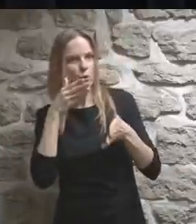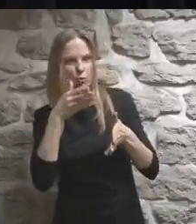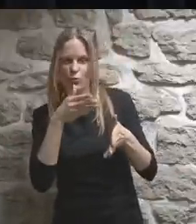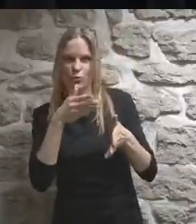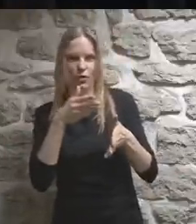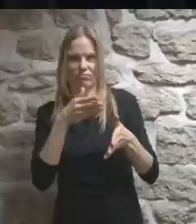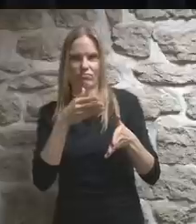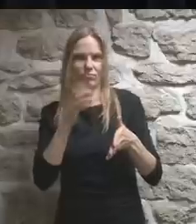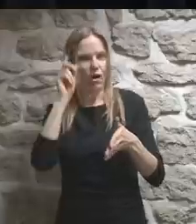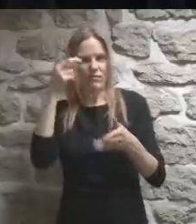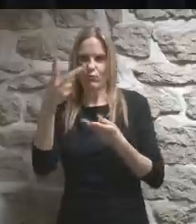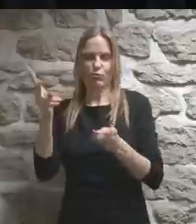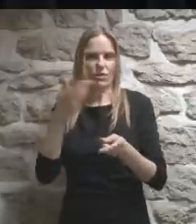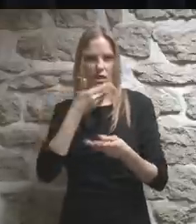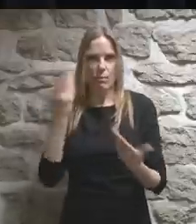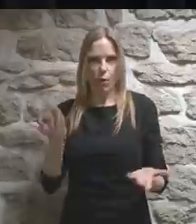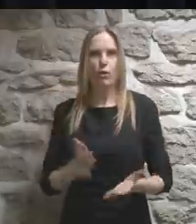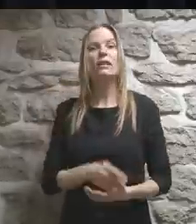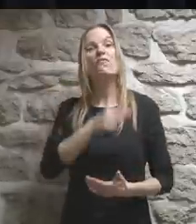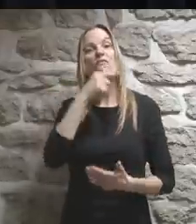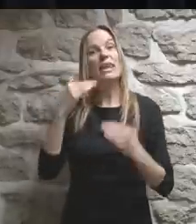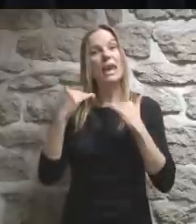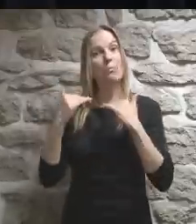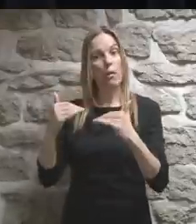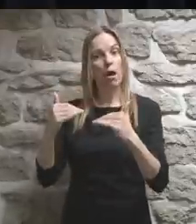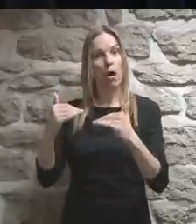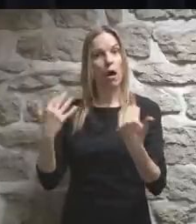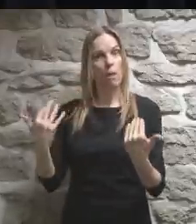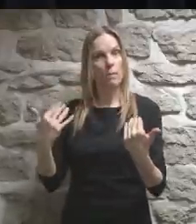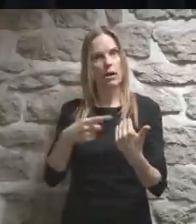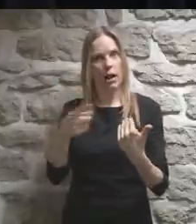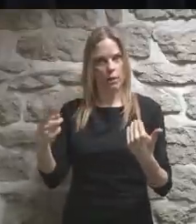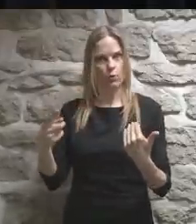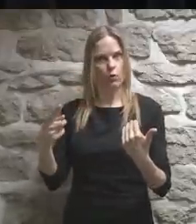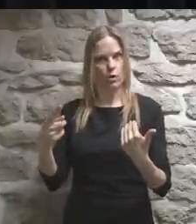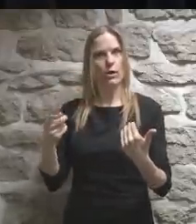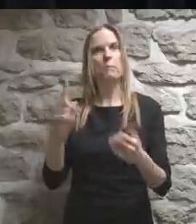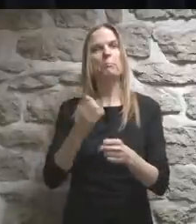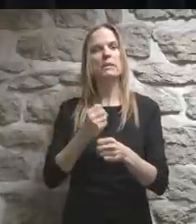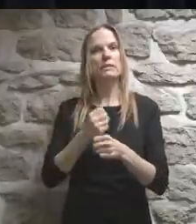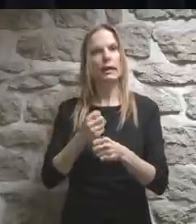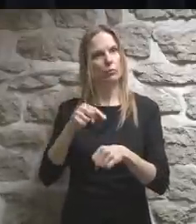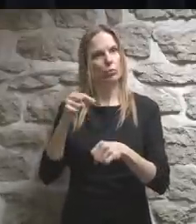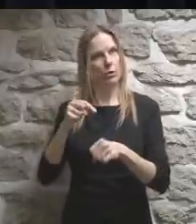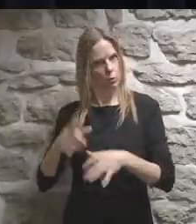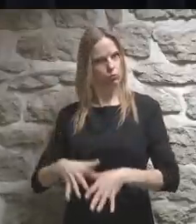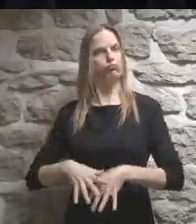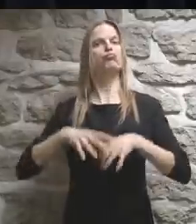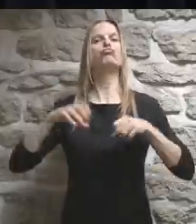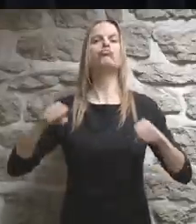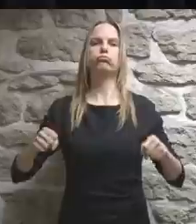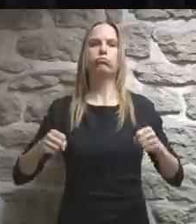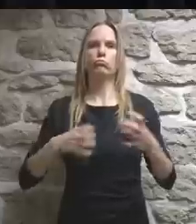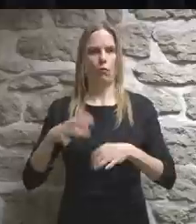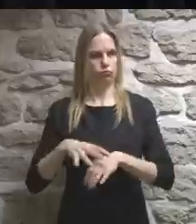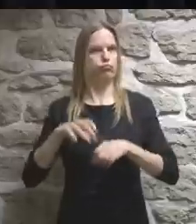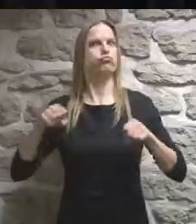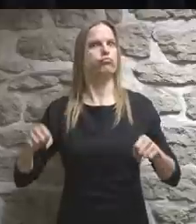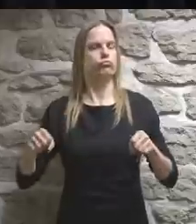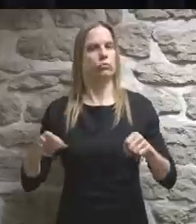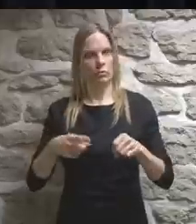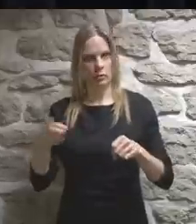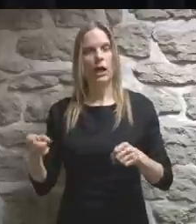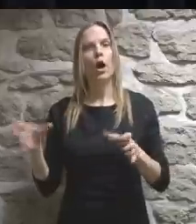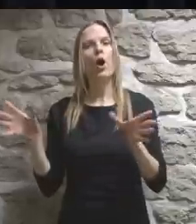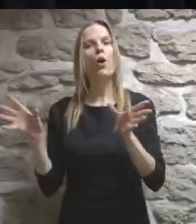suhtuda. Venemaa on end asetanud sisuliselt paaria staatusesse, need sanktsioonid on mastaapsed ja tehakse